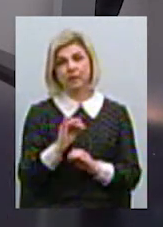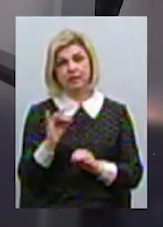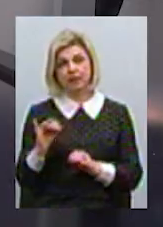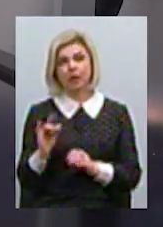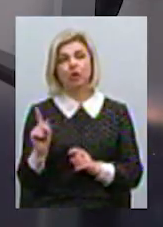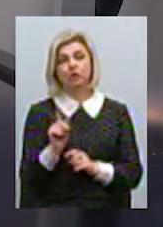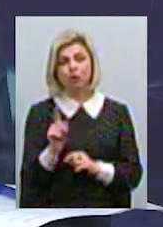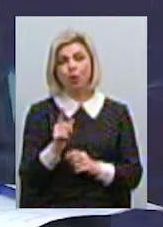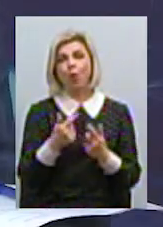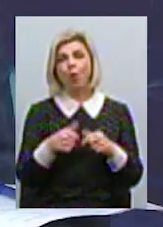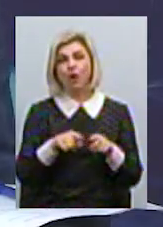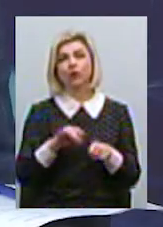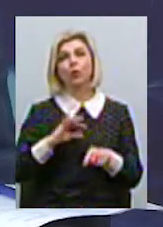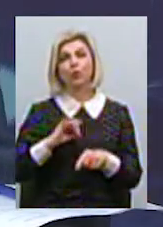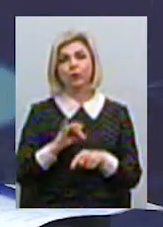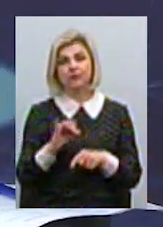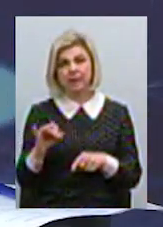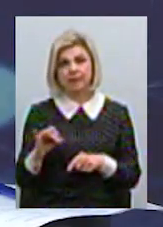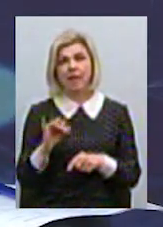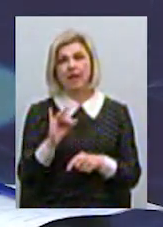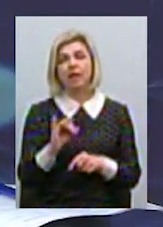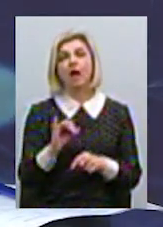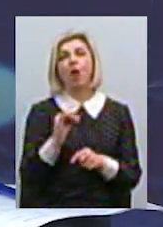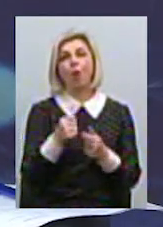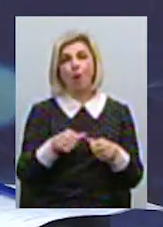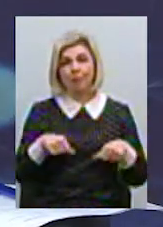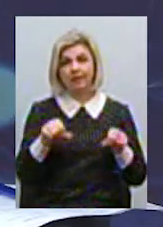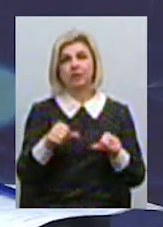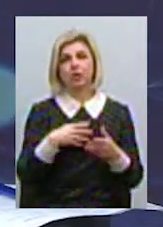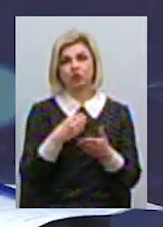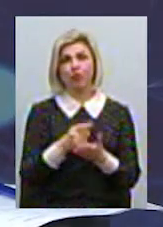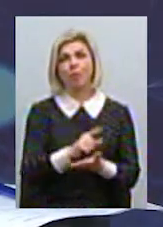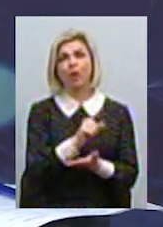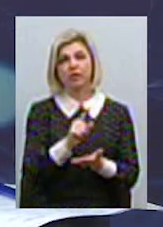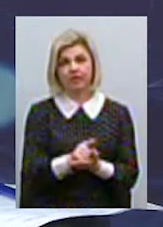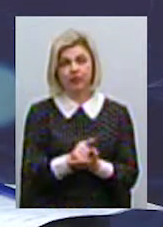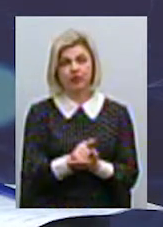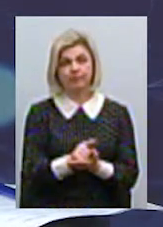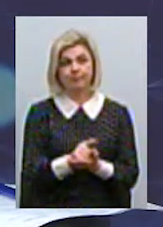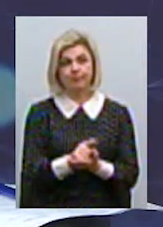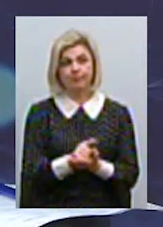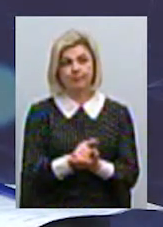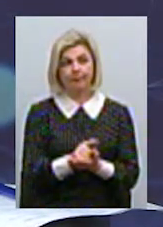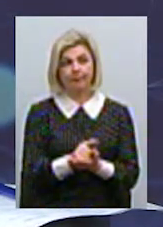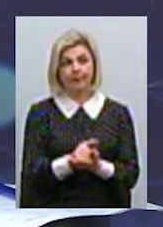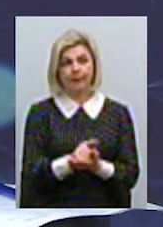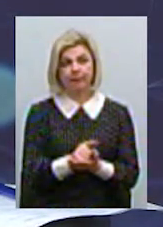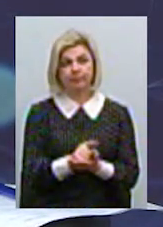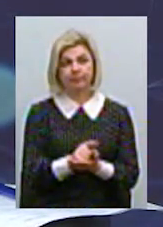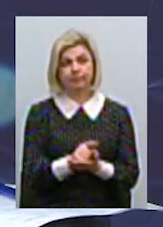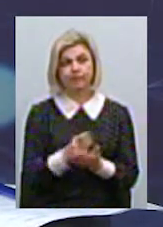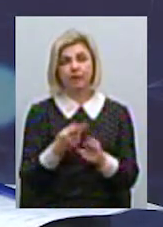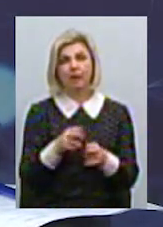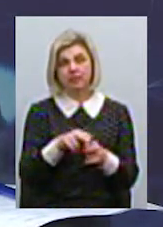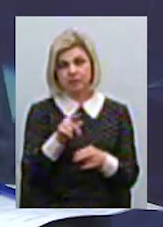що органи юстиції і антирейдерська комісія в межах повноважень, наділених відповідними розпорядчими документами, з цією